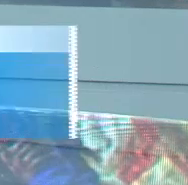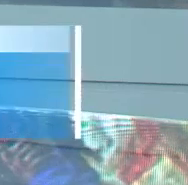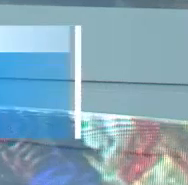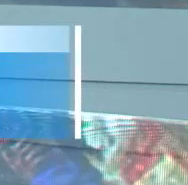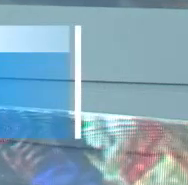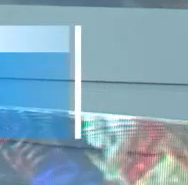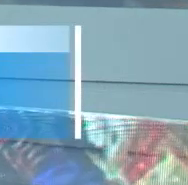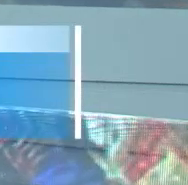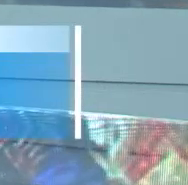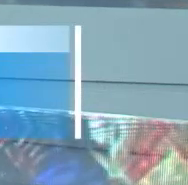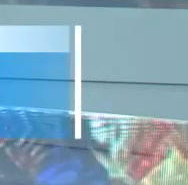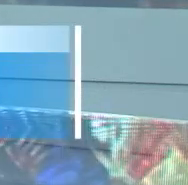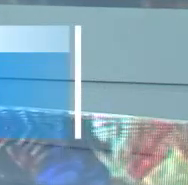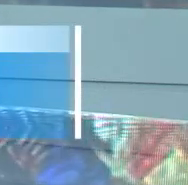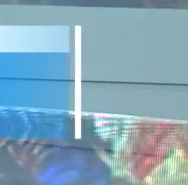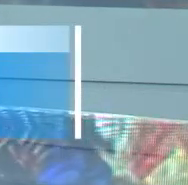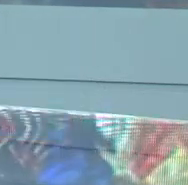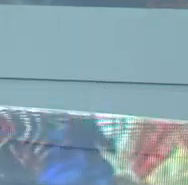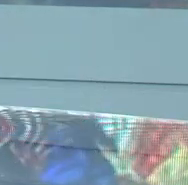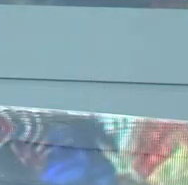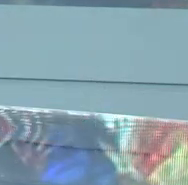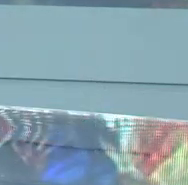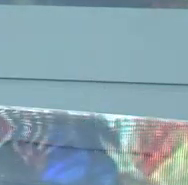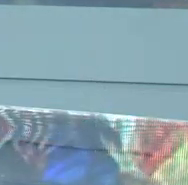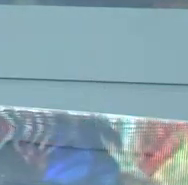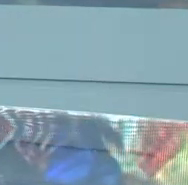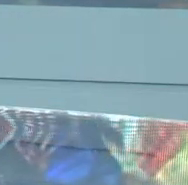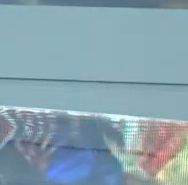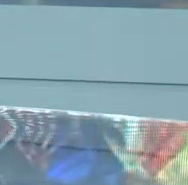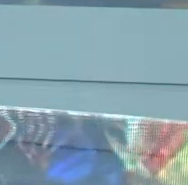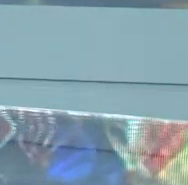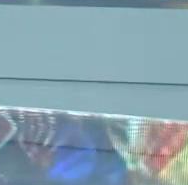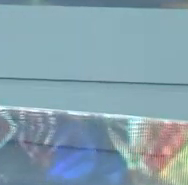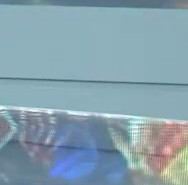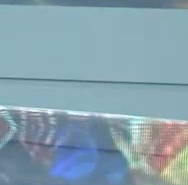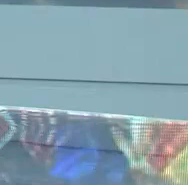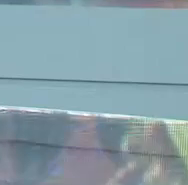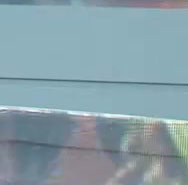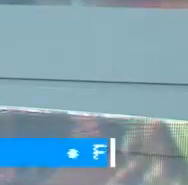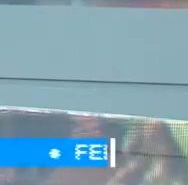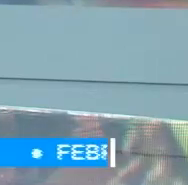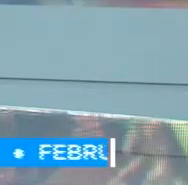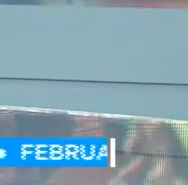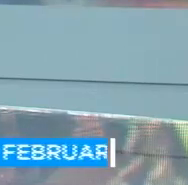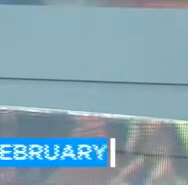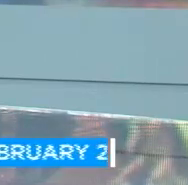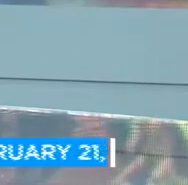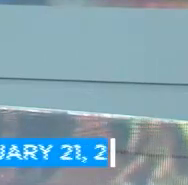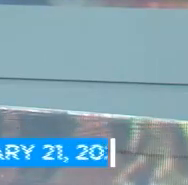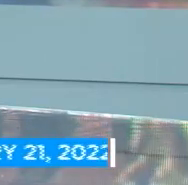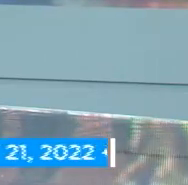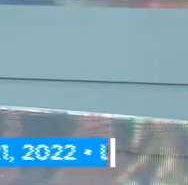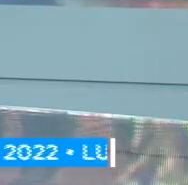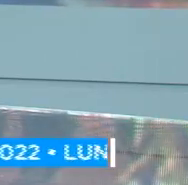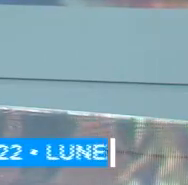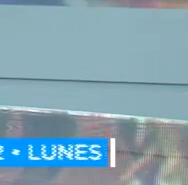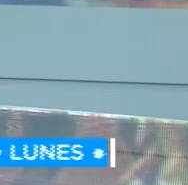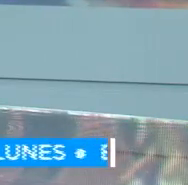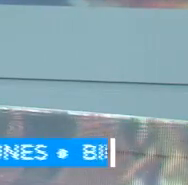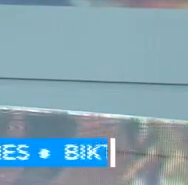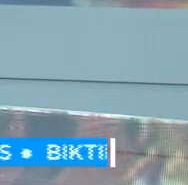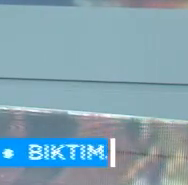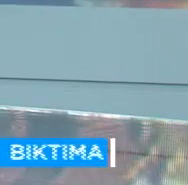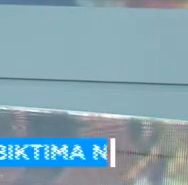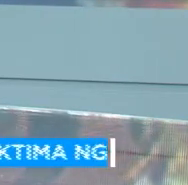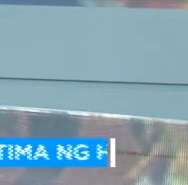Babala po sa mga may-ari ng tindahan, maging alerto lagi. Naglipa na kasi ang mga nagpapanggap na customer pero hold-upper pala.